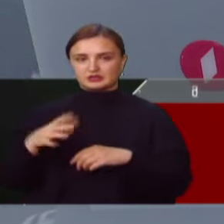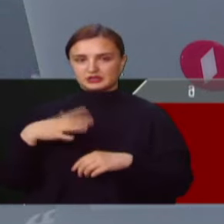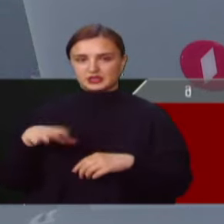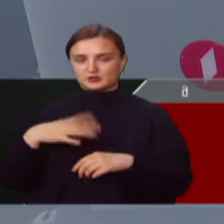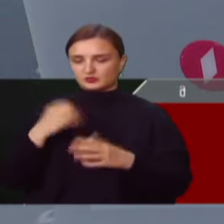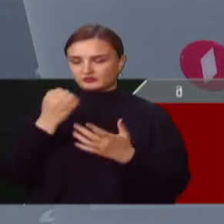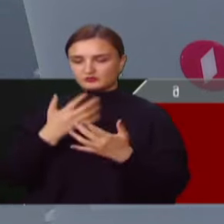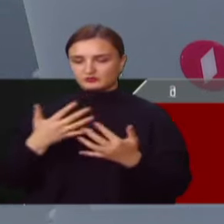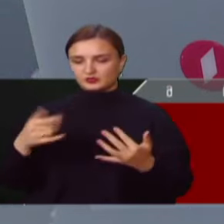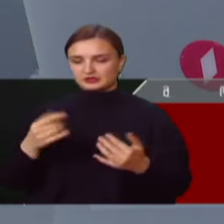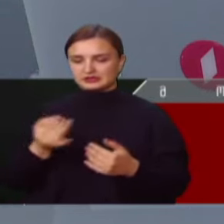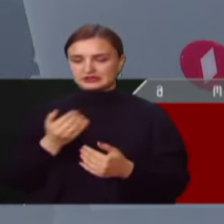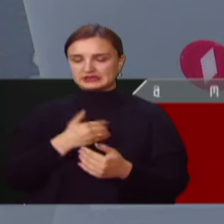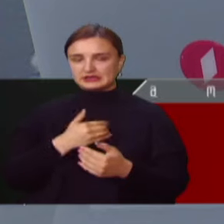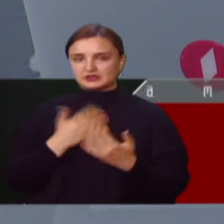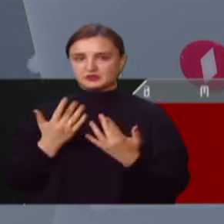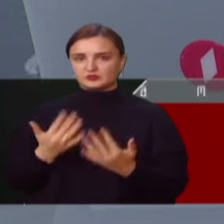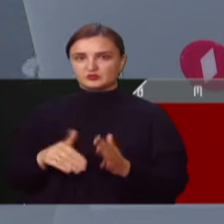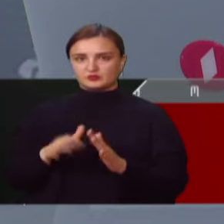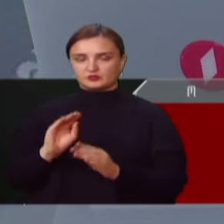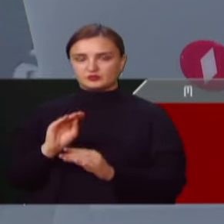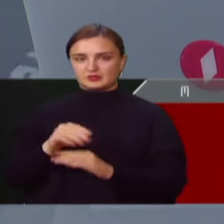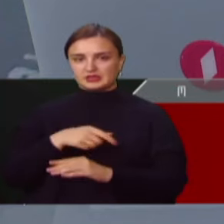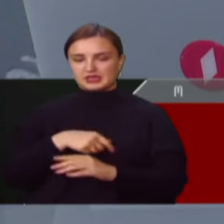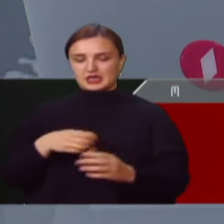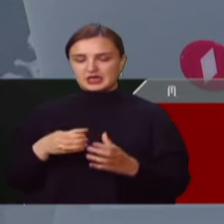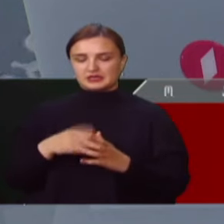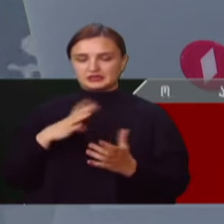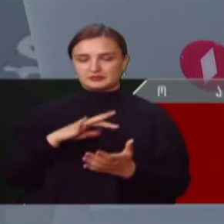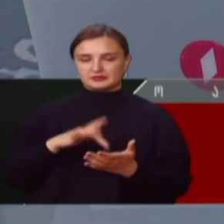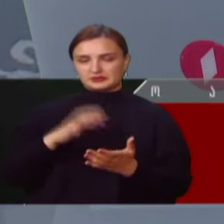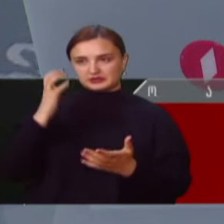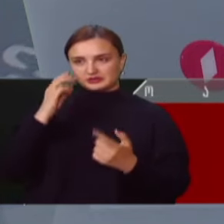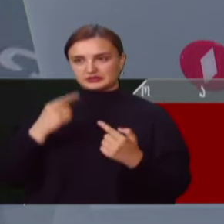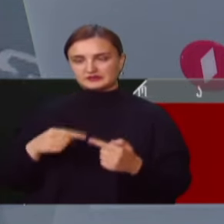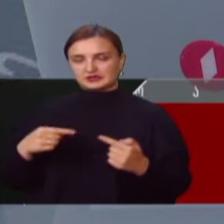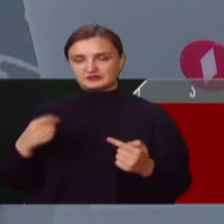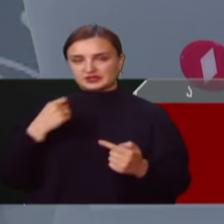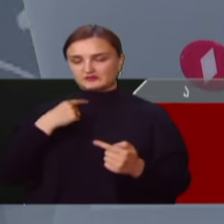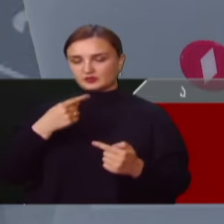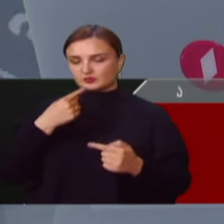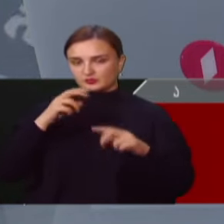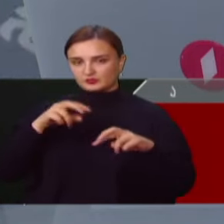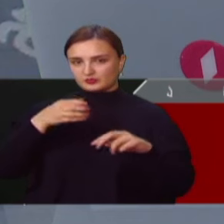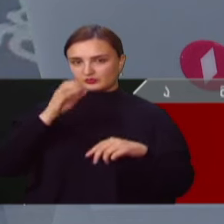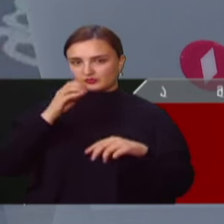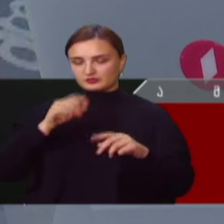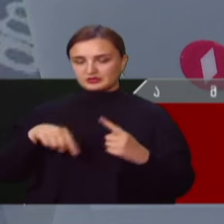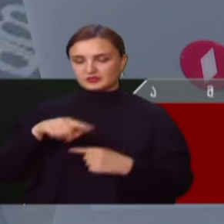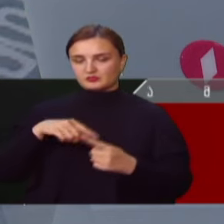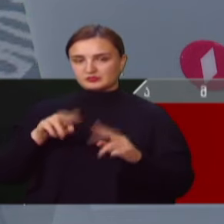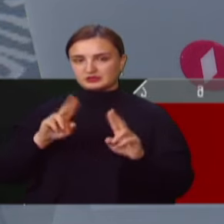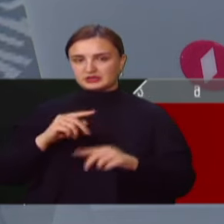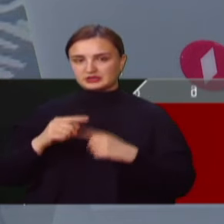ქართული პროდუქციისადმი ინტერესი და მოთხოვნა სულ უფრო იზრდება. დელეგაციამ თბილისსა და კახეთში სხვადასხვა სახეობის ღვინო დააგემოვნა და წარმოების ტრადიციებზეც